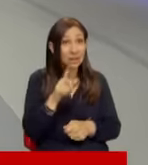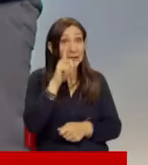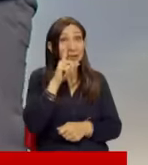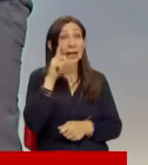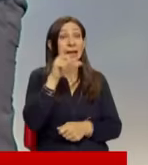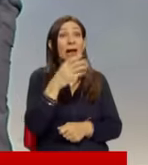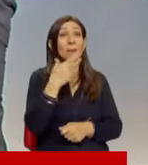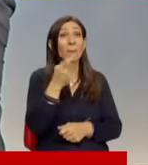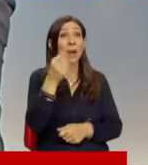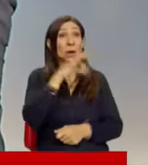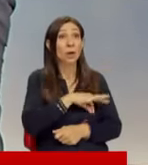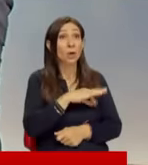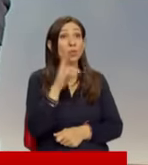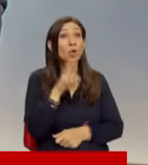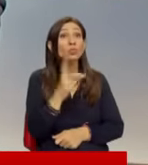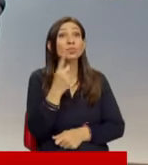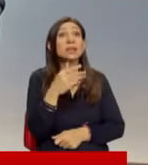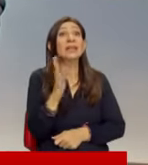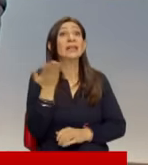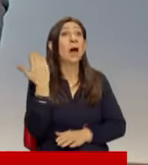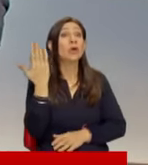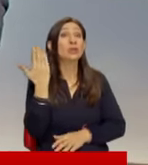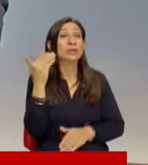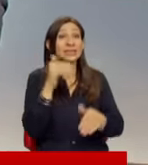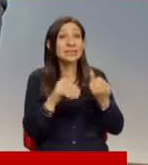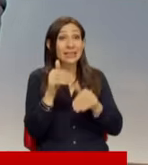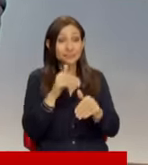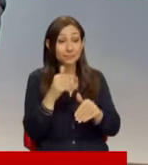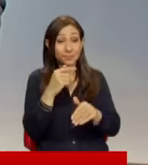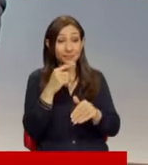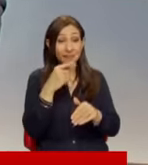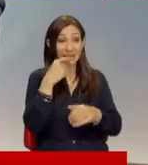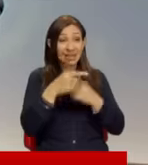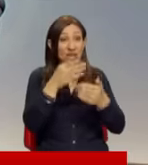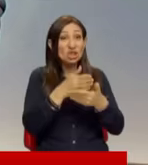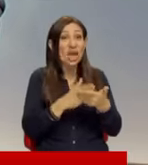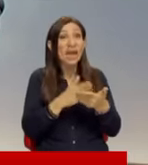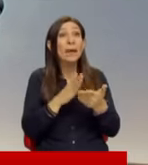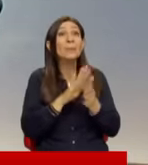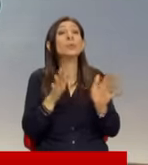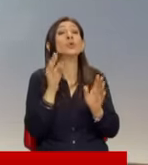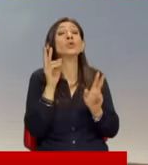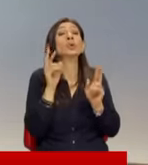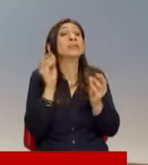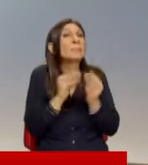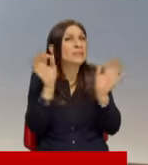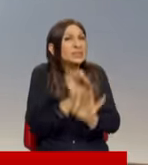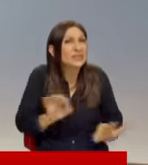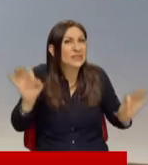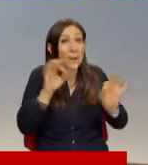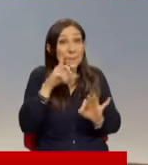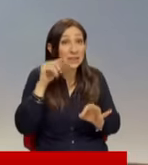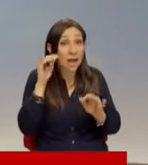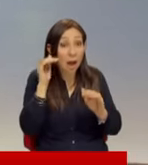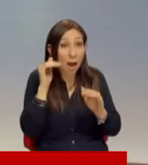Nisan ayında emeklinin cebine girdi. Görülmüş şey değil daha önce seçimin, doğru, yani yılın çeyreği bitmeden zam yapılması. Ya Mayıs ayında bu